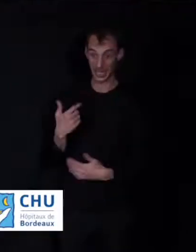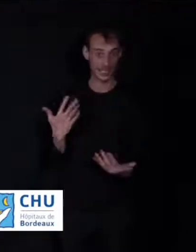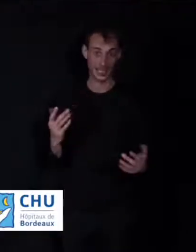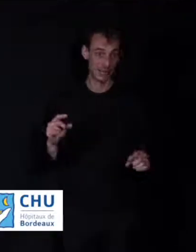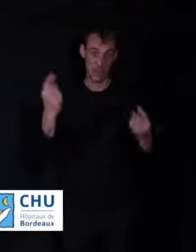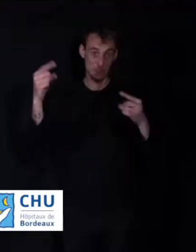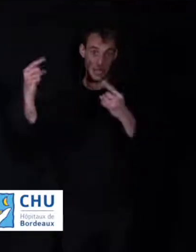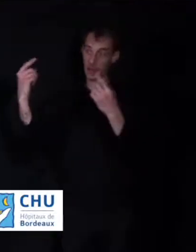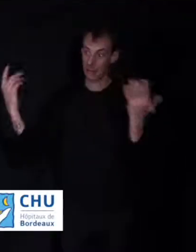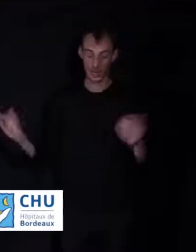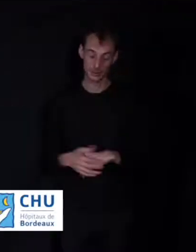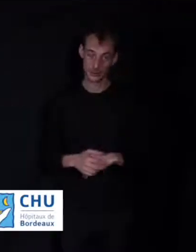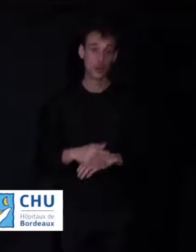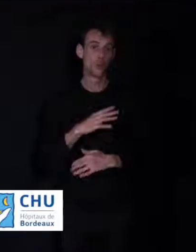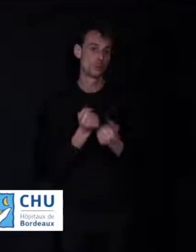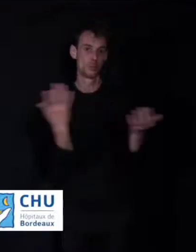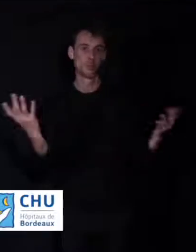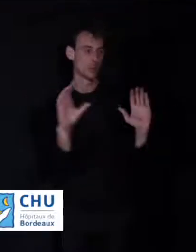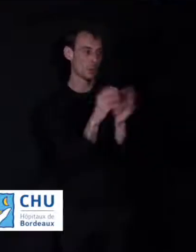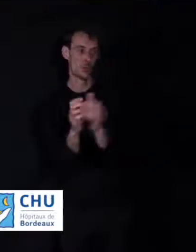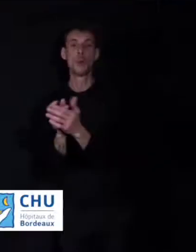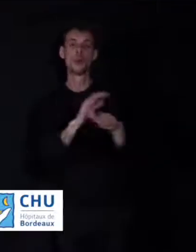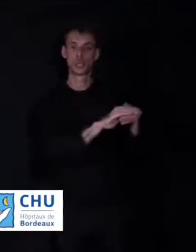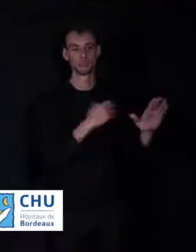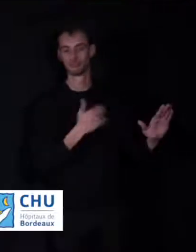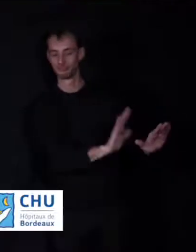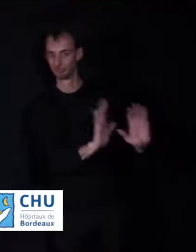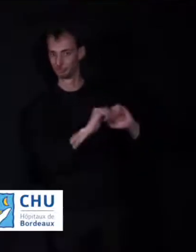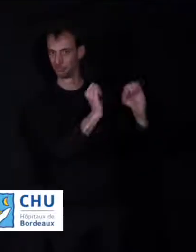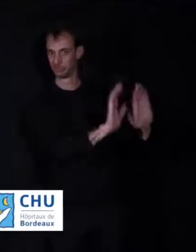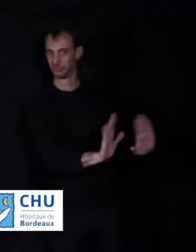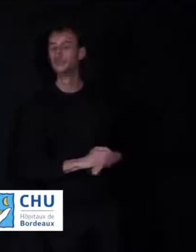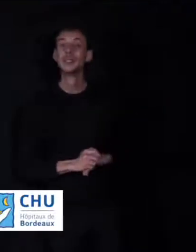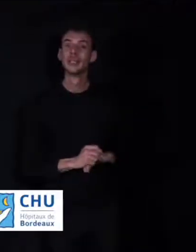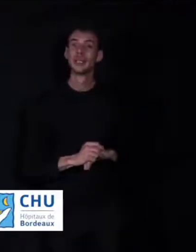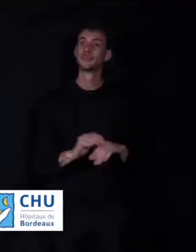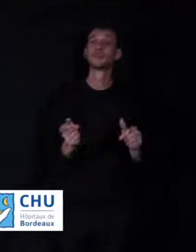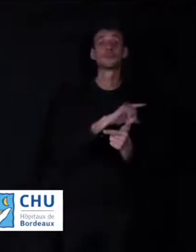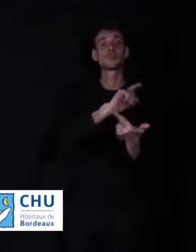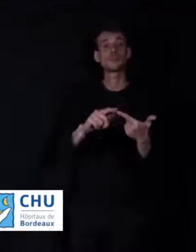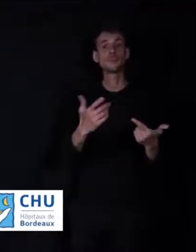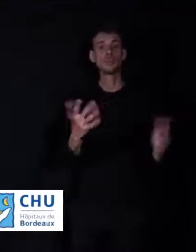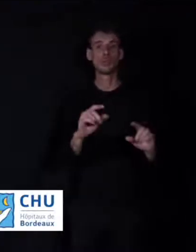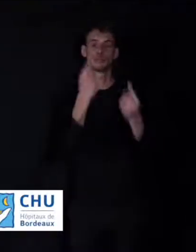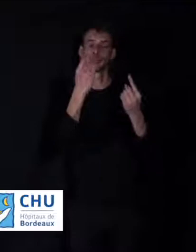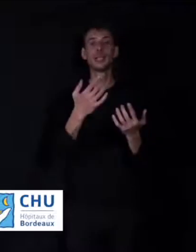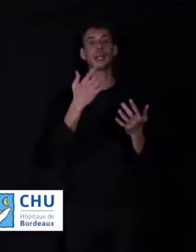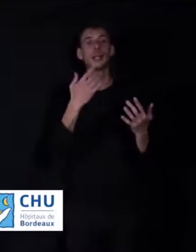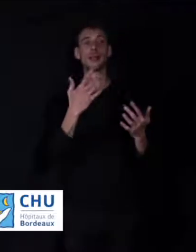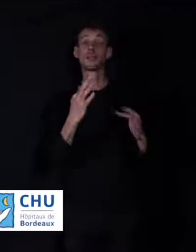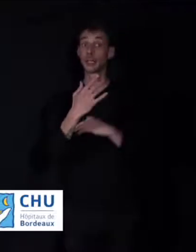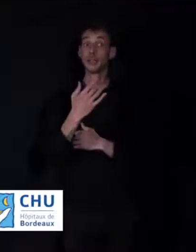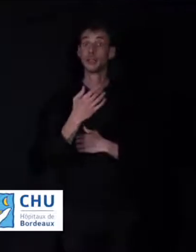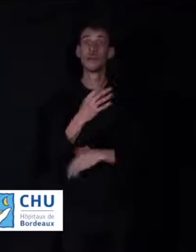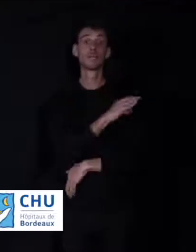politique, et je n'y rentrerai pas, et la décision que je pense qui était bonne de ne pas rendre ce vaccin obligatoire. Et encore une fois, ce que